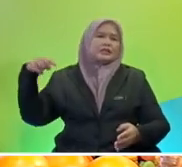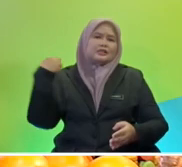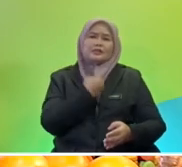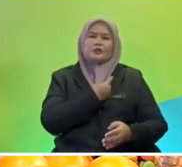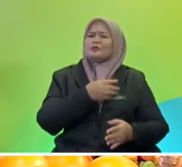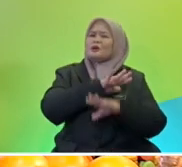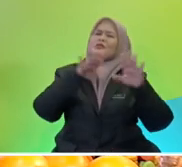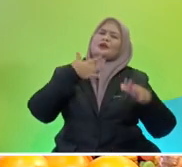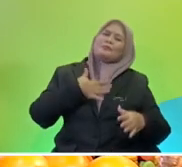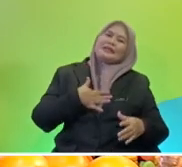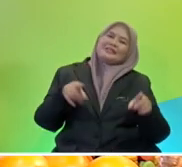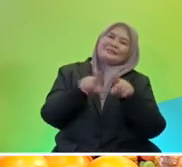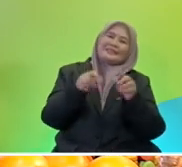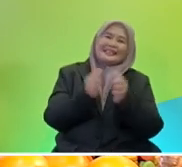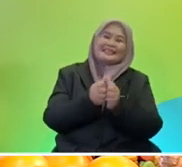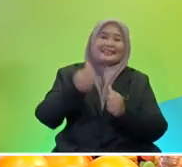datang